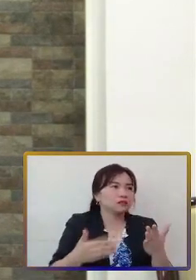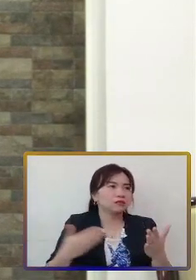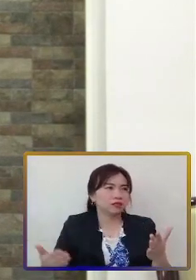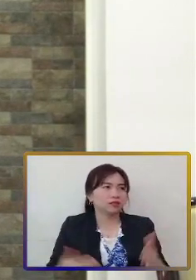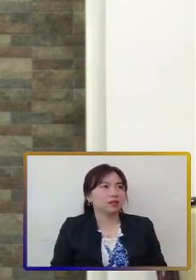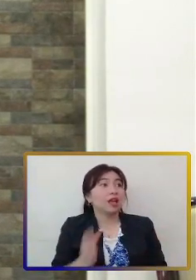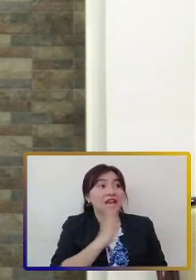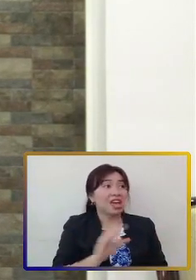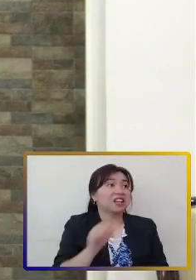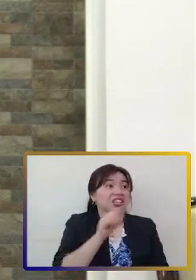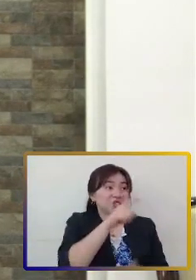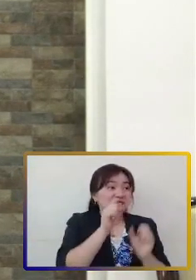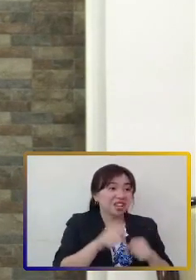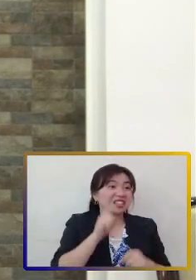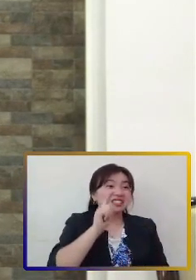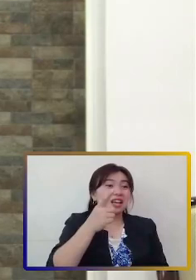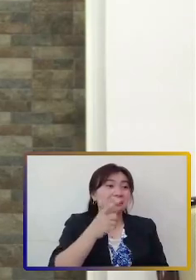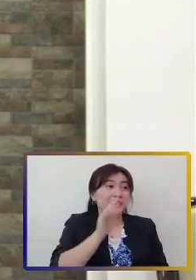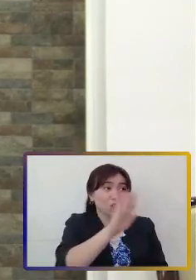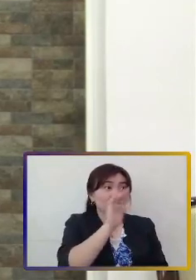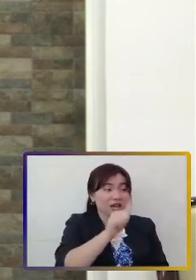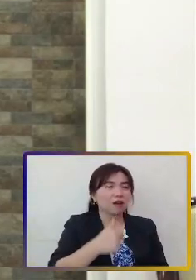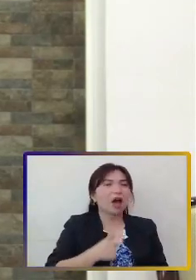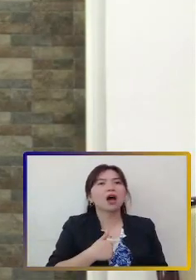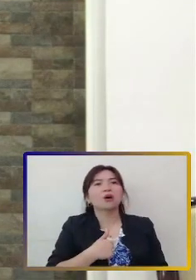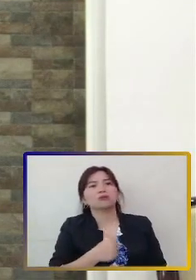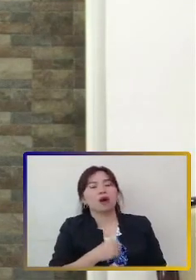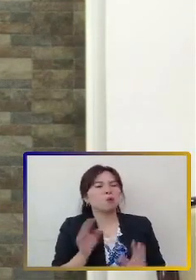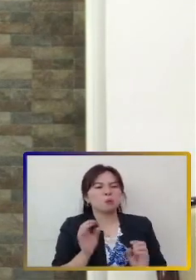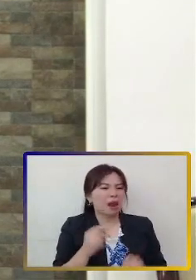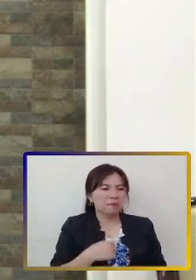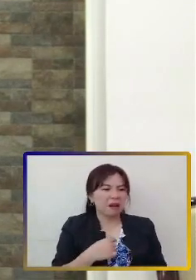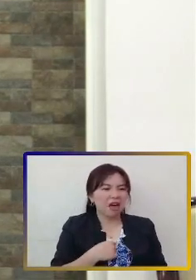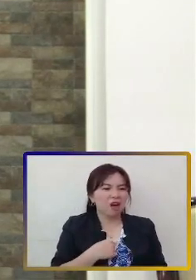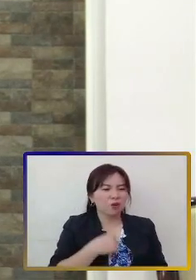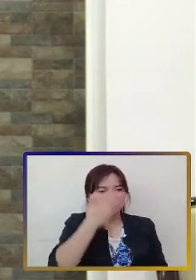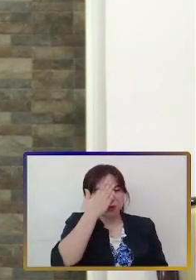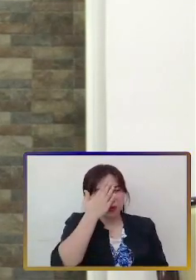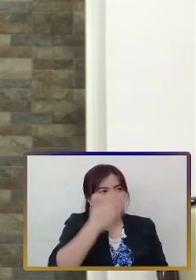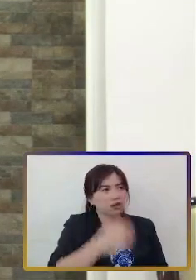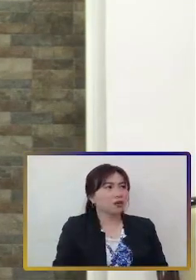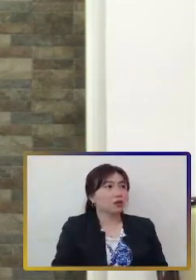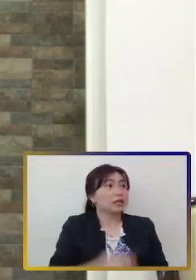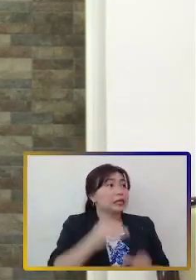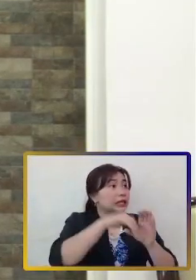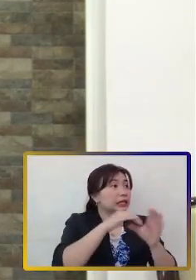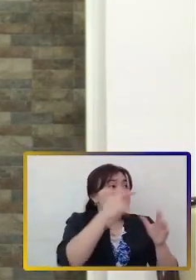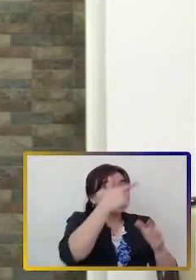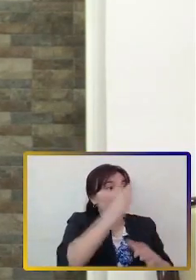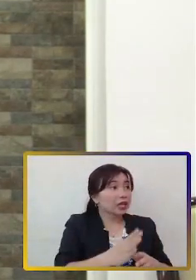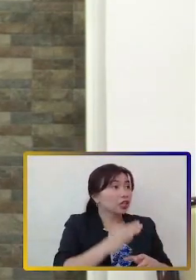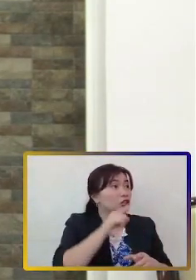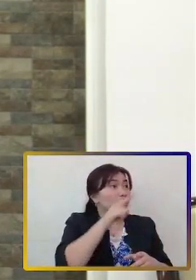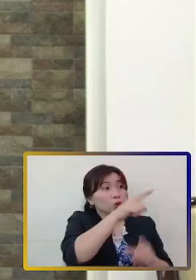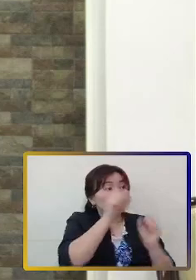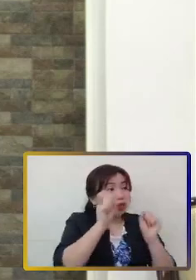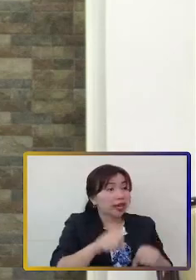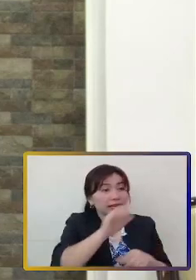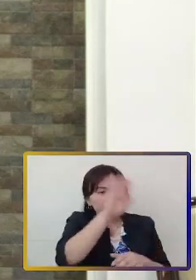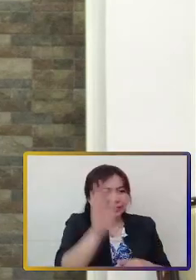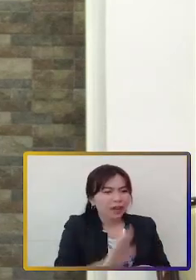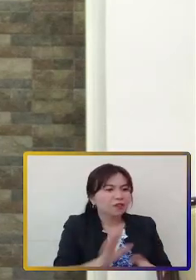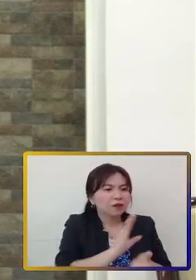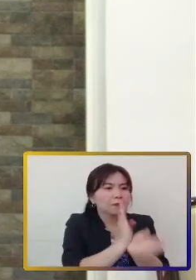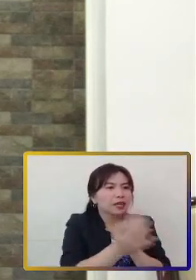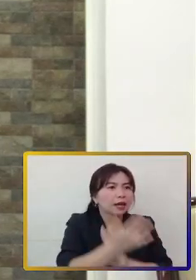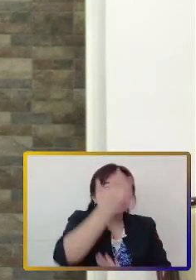alam kaya sa Diyos mga kapatid hindi tayo pwedeng magtali taluhan hindi tayo pwedeng magtali